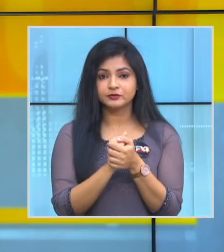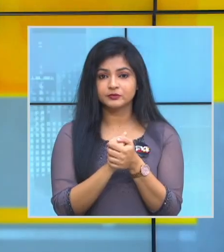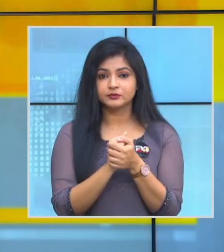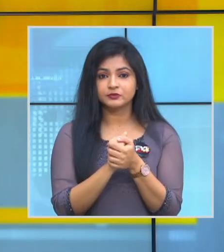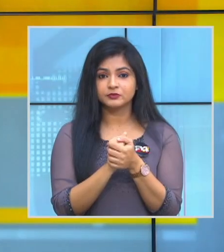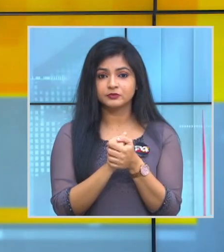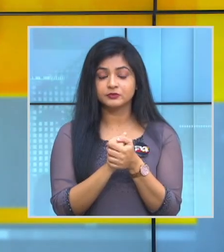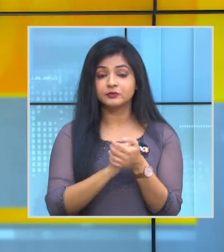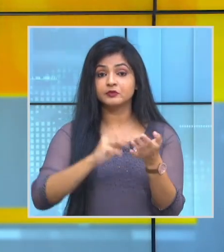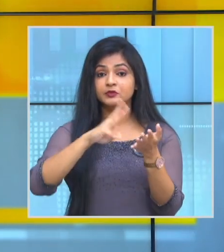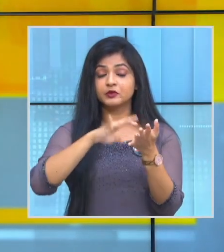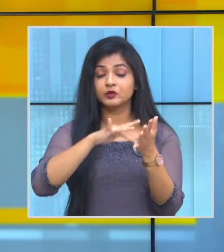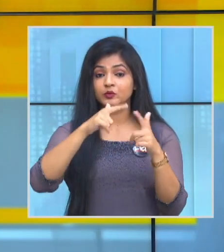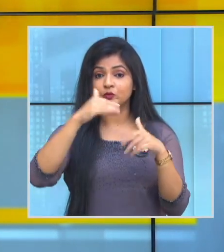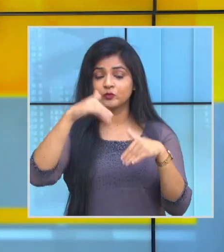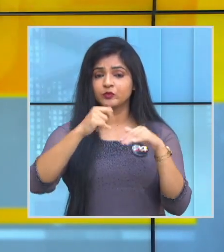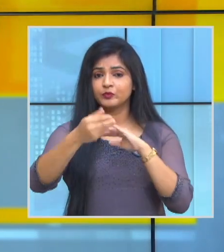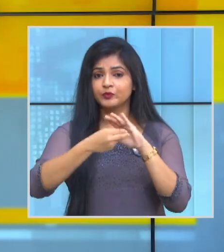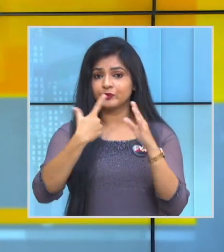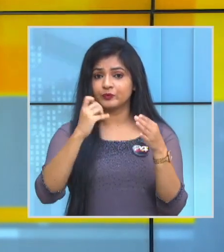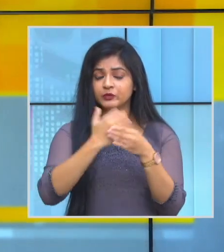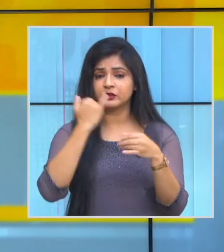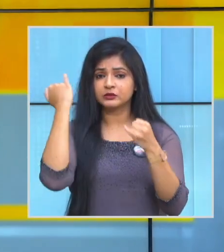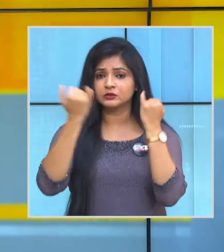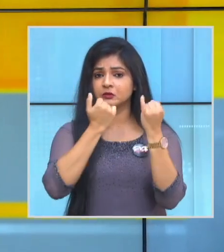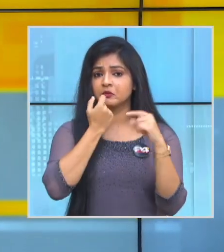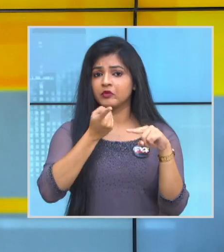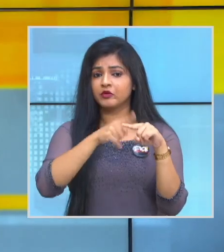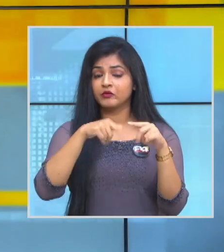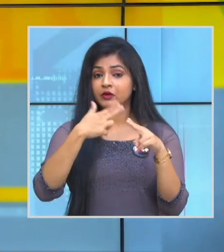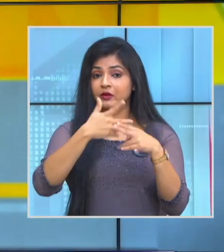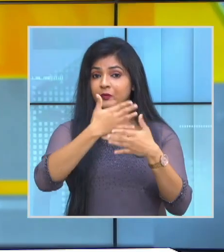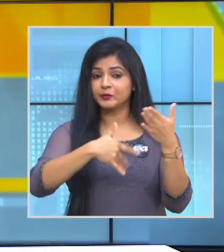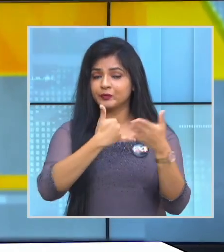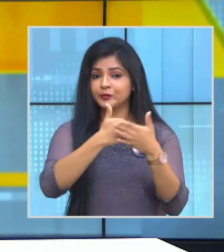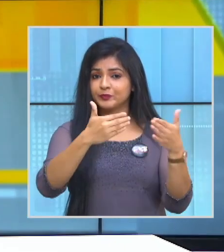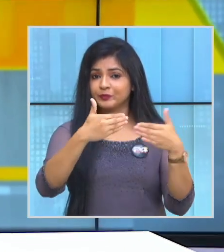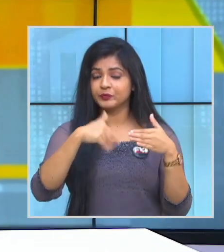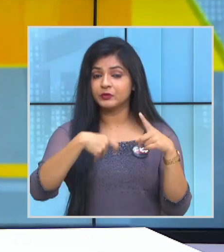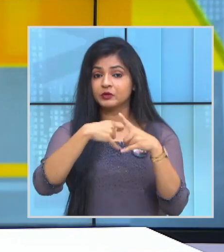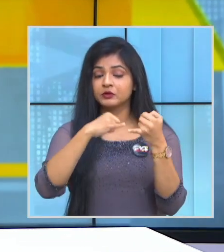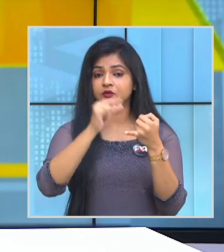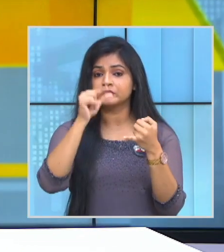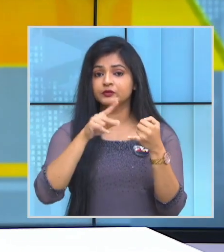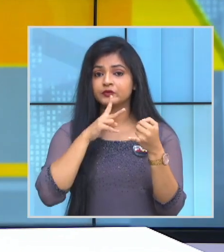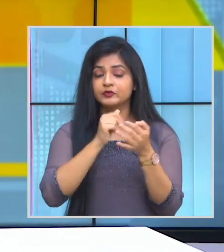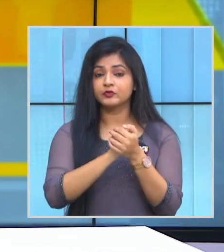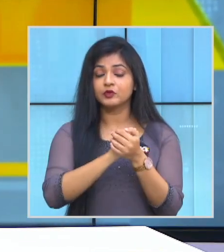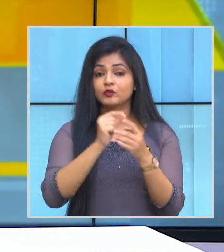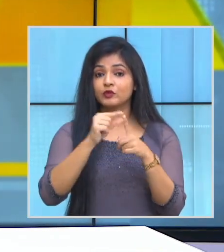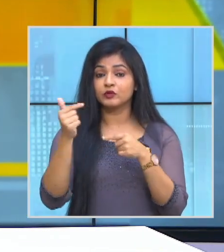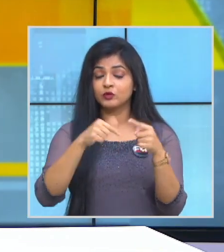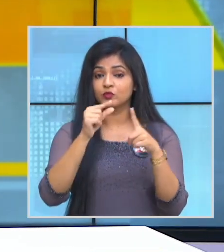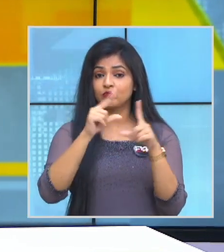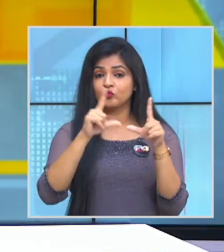നിന്ന്. മഞ്ചേശ്വരം തെരഞ്ഞെടുപ്പ് കോഴക്കേസിൽ അന്വേഷണത്തിൽ വീഴ്ച സംഭവിച്ചെന്ന് നാമനിർദ്ദേശ പത്രിക പിൻവലിച്ച K സുന്ദര. പ്രോസിക്യൂഷൻ ആവശ്യത്തിന്